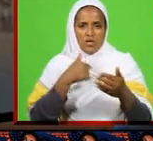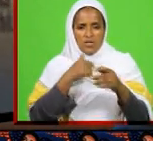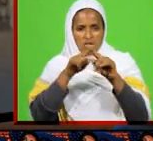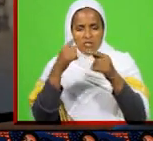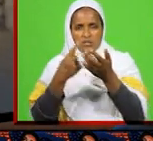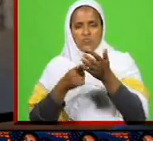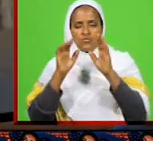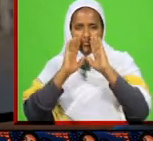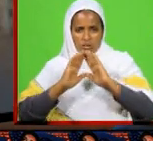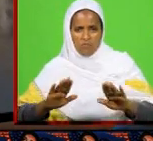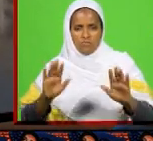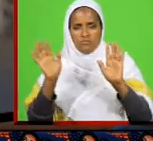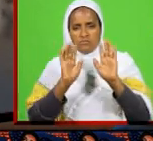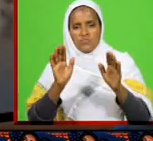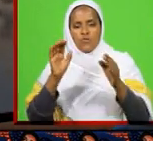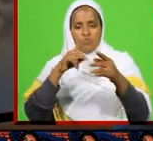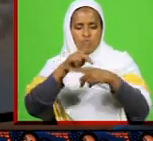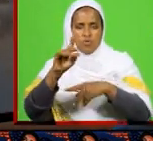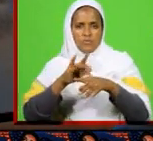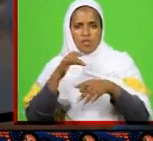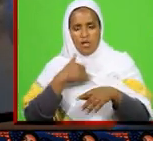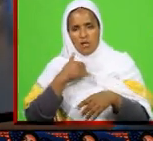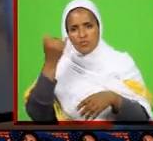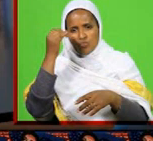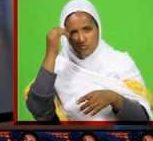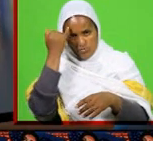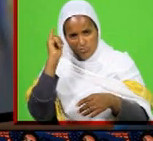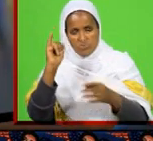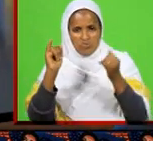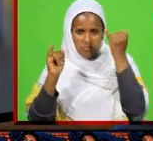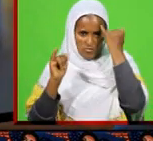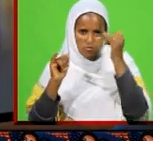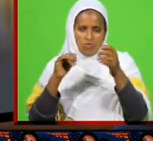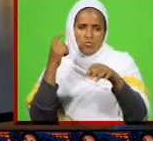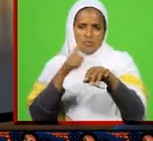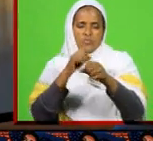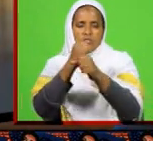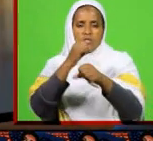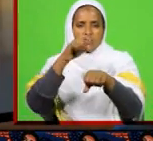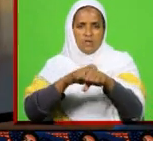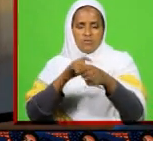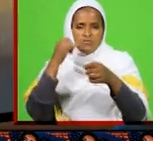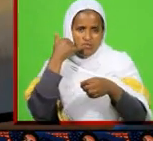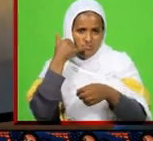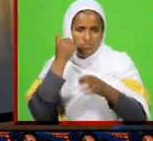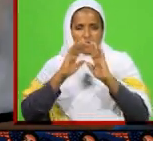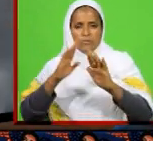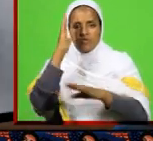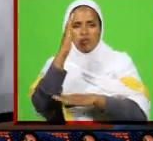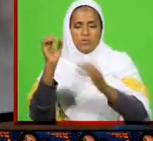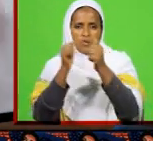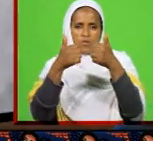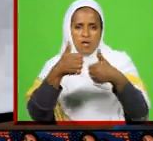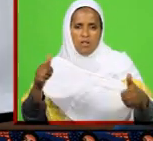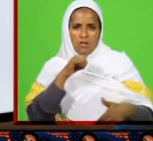ቀርበናል። እኔ ግን ከወዲሁ ተሰናበትኳችሁ። በፕሮግራማችን ላይ ያላችሁን ጥቆማ ወይም ማስተያየት ዘውትር በስራ ሰዓት ደውሉልን።